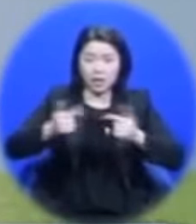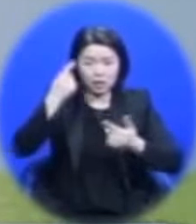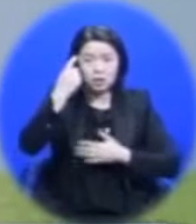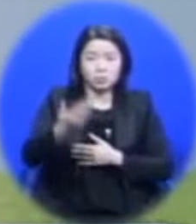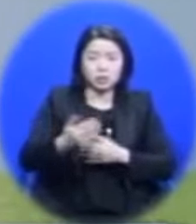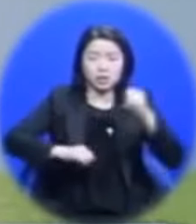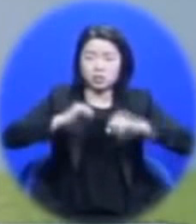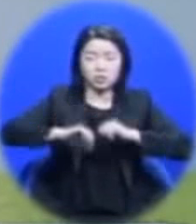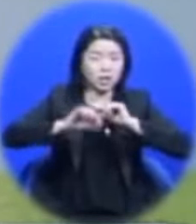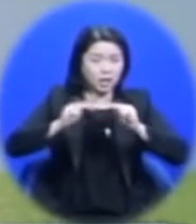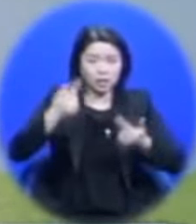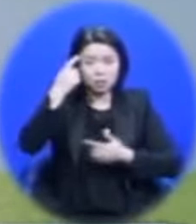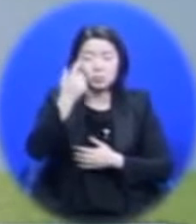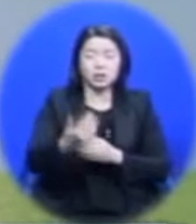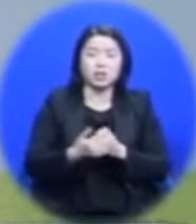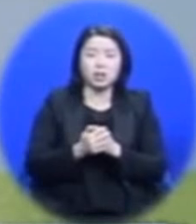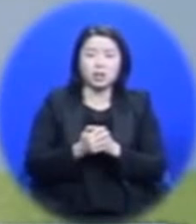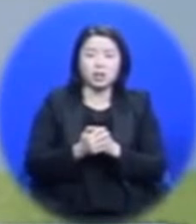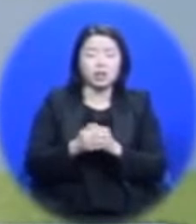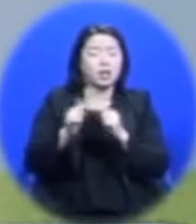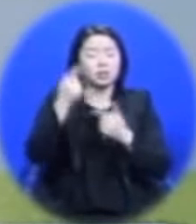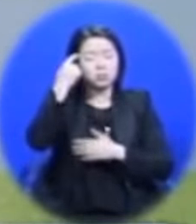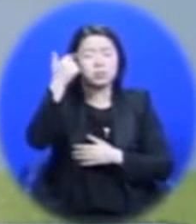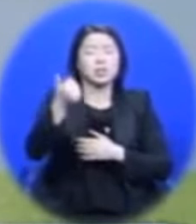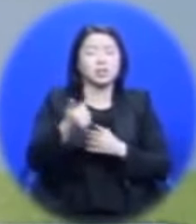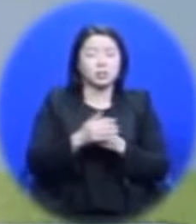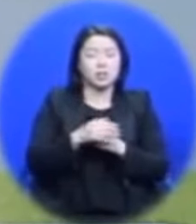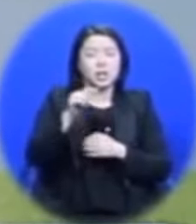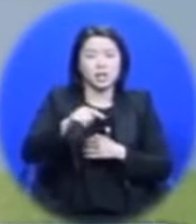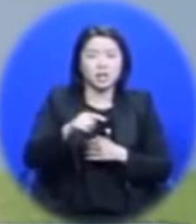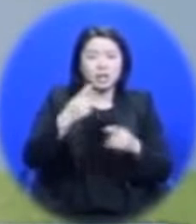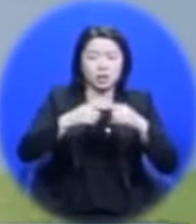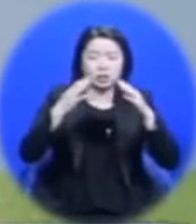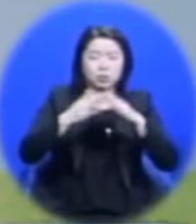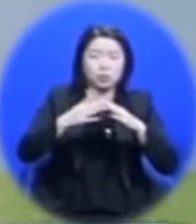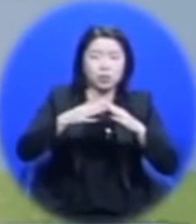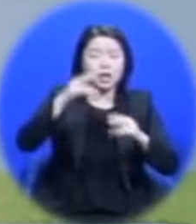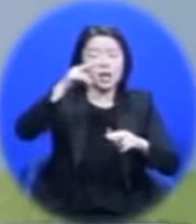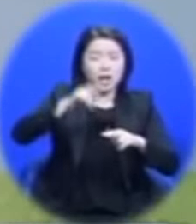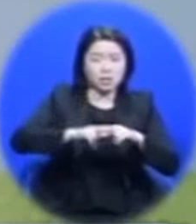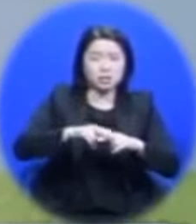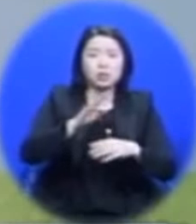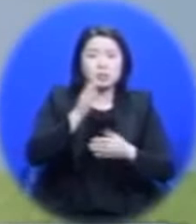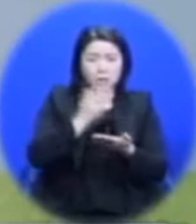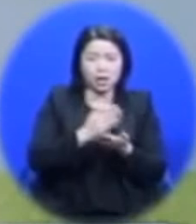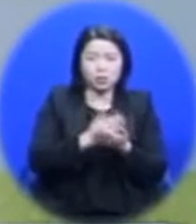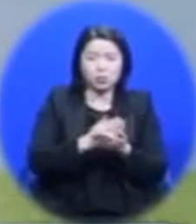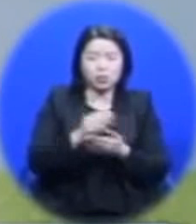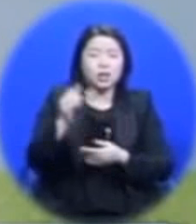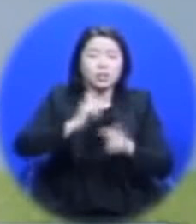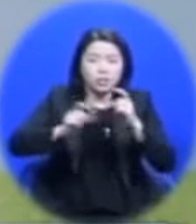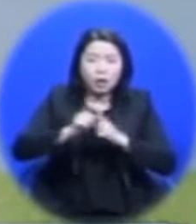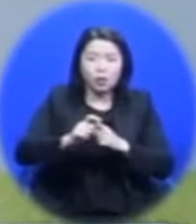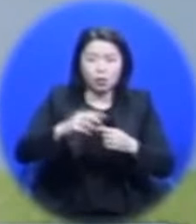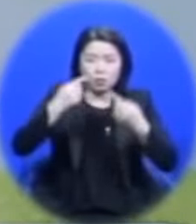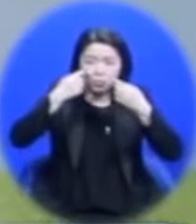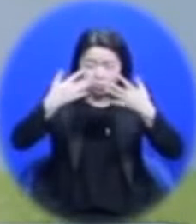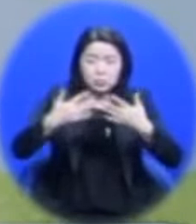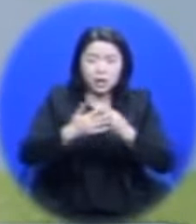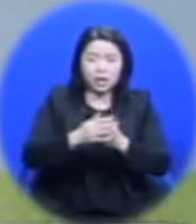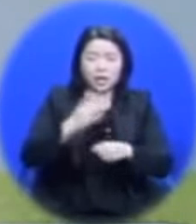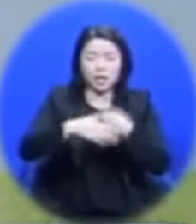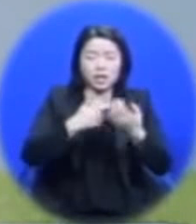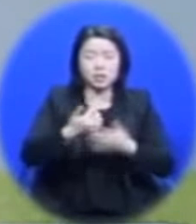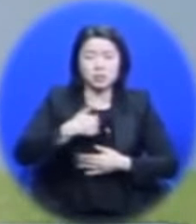안 하신 겁니까? 아니, 목사님, 이게 교회 나와 앉은 거 말고 좀 분명하게 하나님은